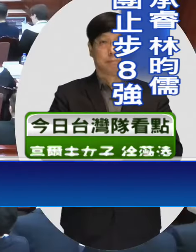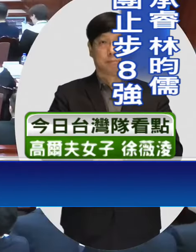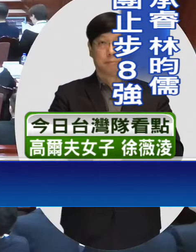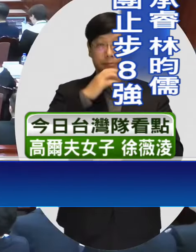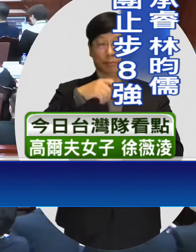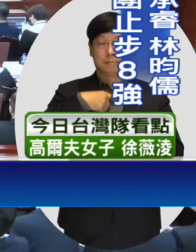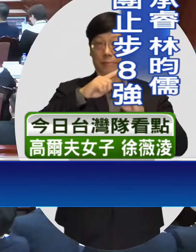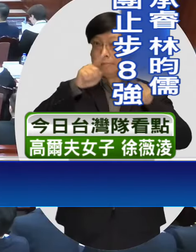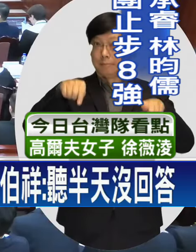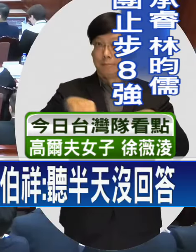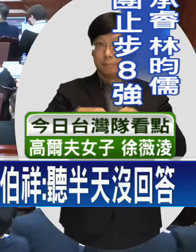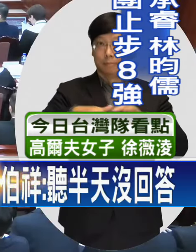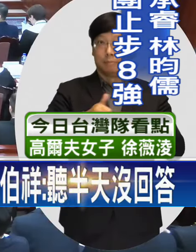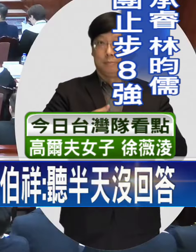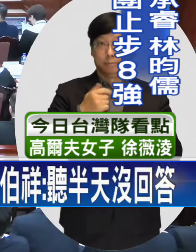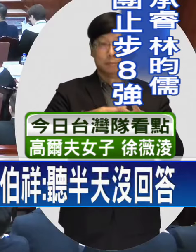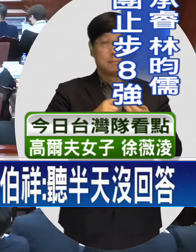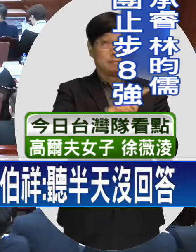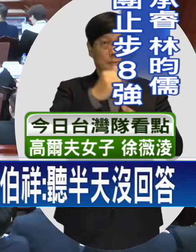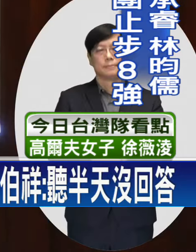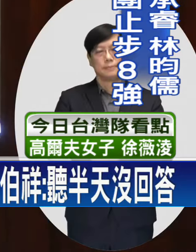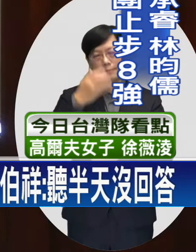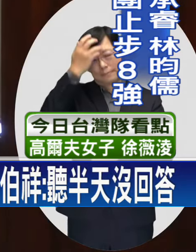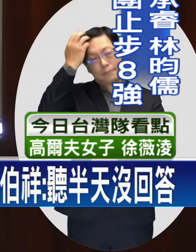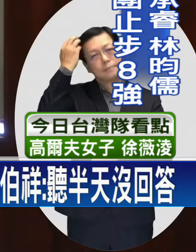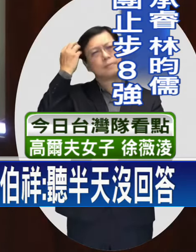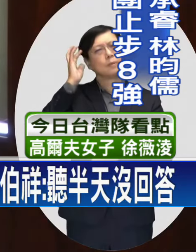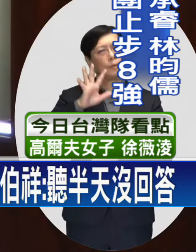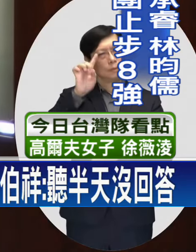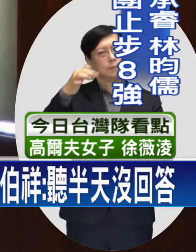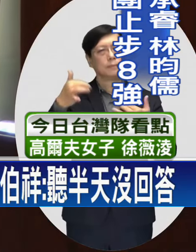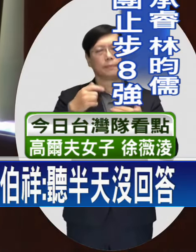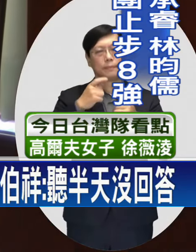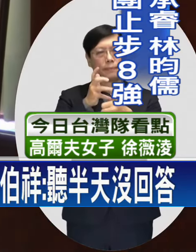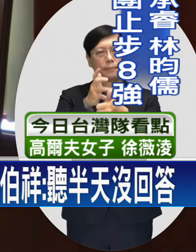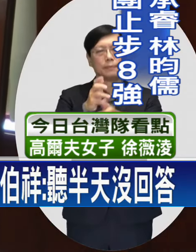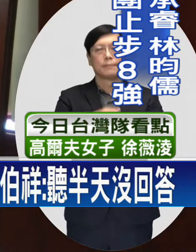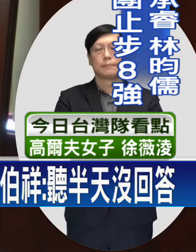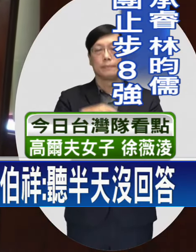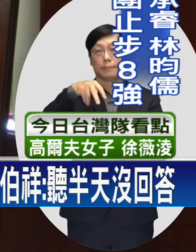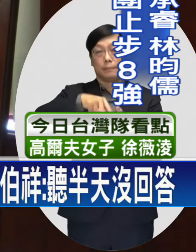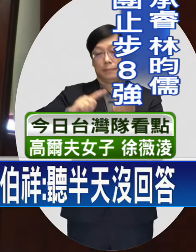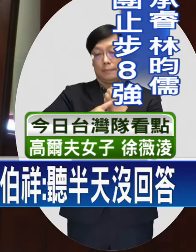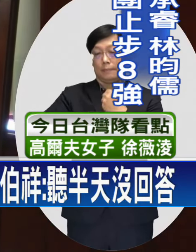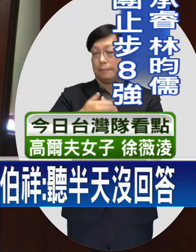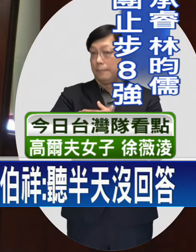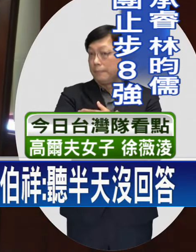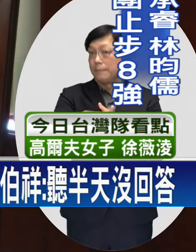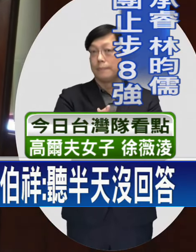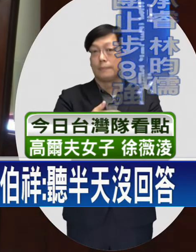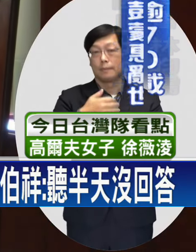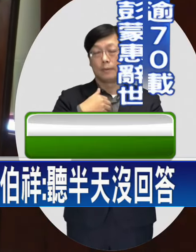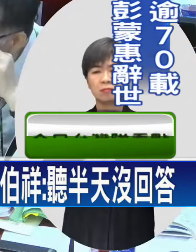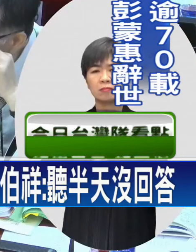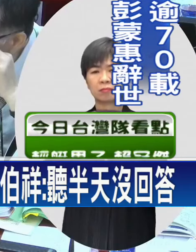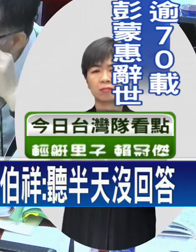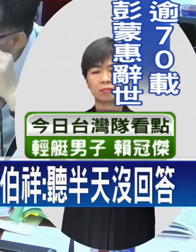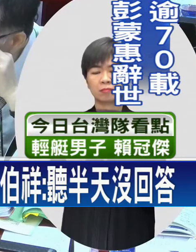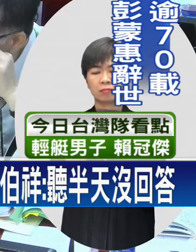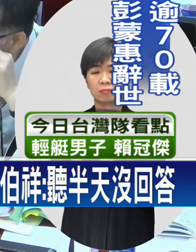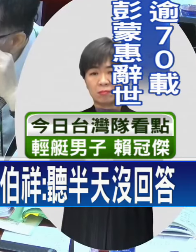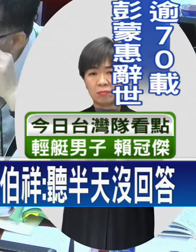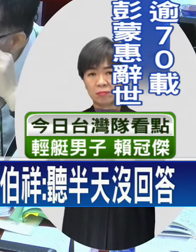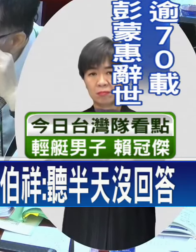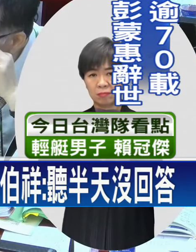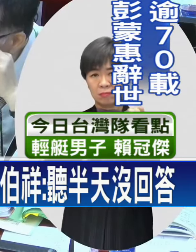责？ 当法官尤必雄就搁在地宪法法庭门看吴国昌无记名投票是变作要求接近。 那立